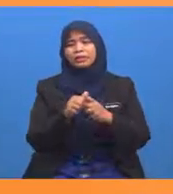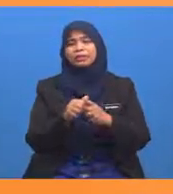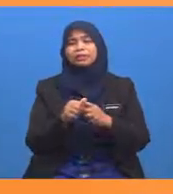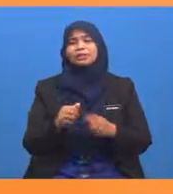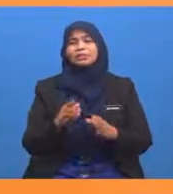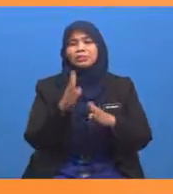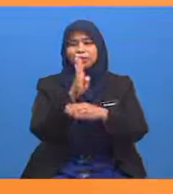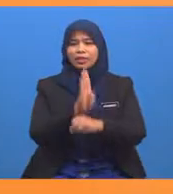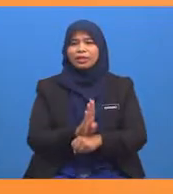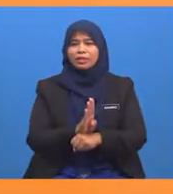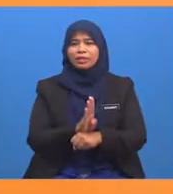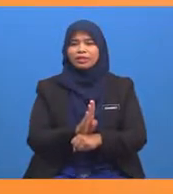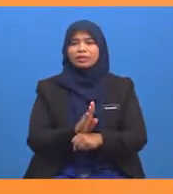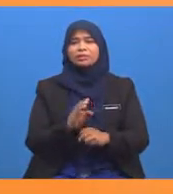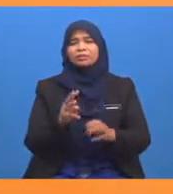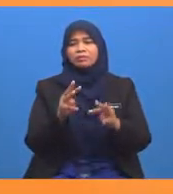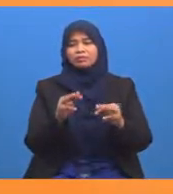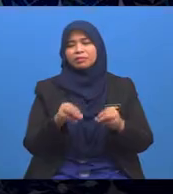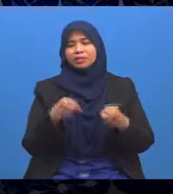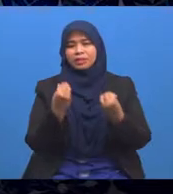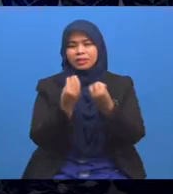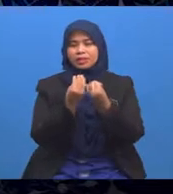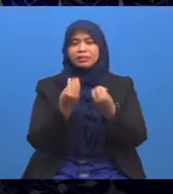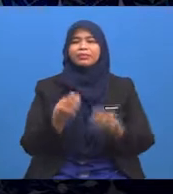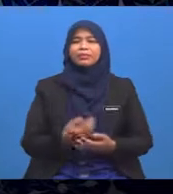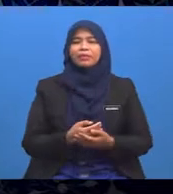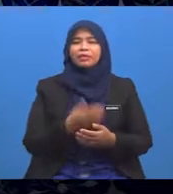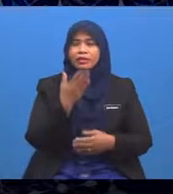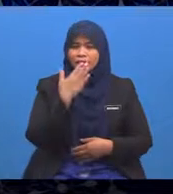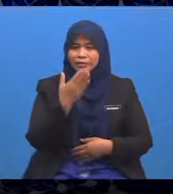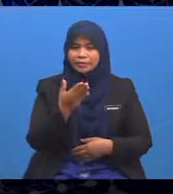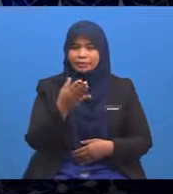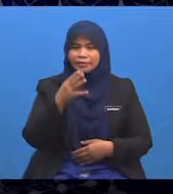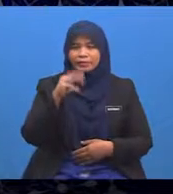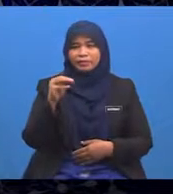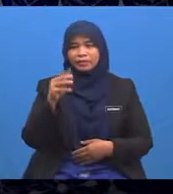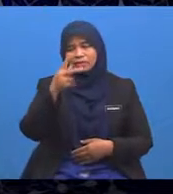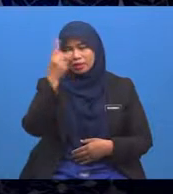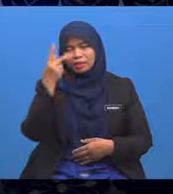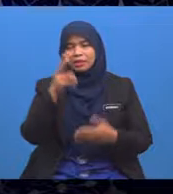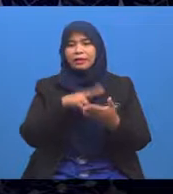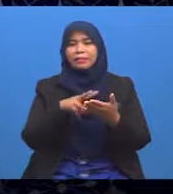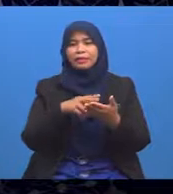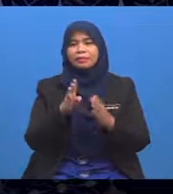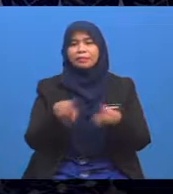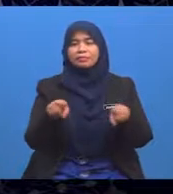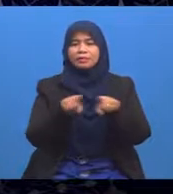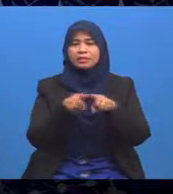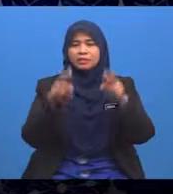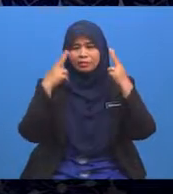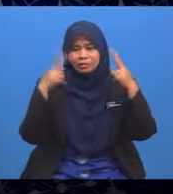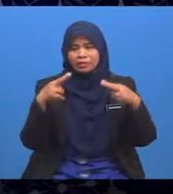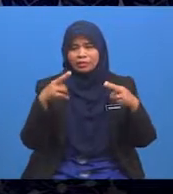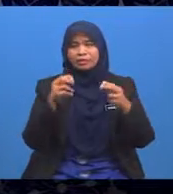budaya sesebuah masyarakat. Terima kasih murid-murid kerana membaca bersama ustazah dengan